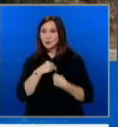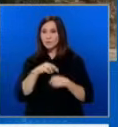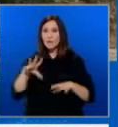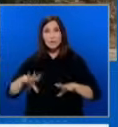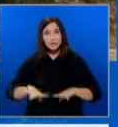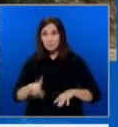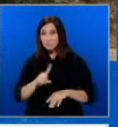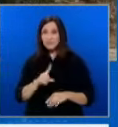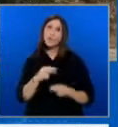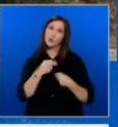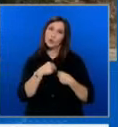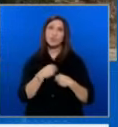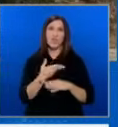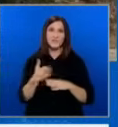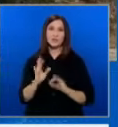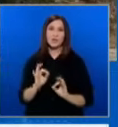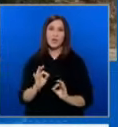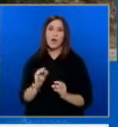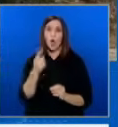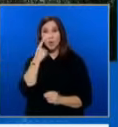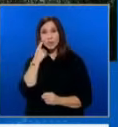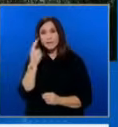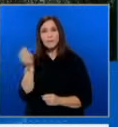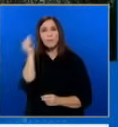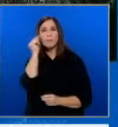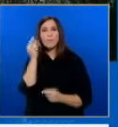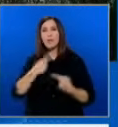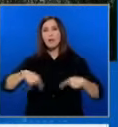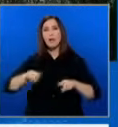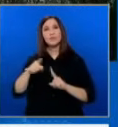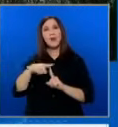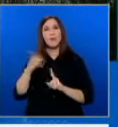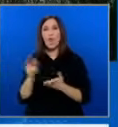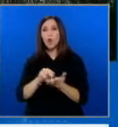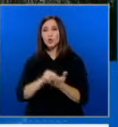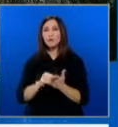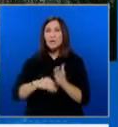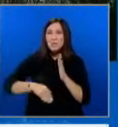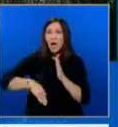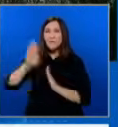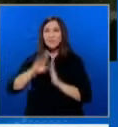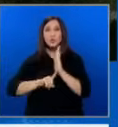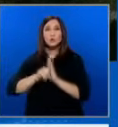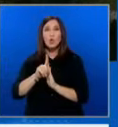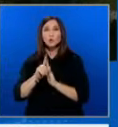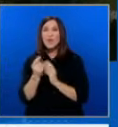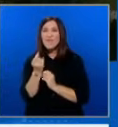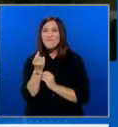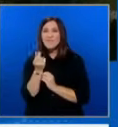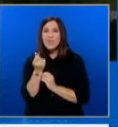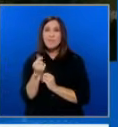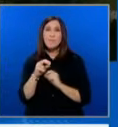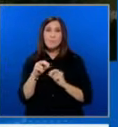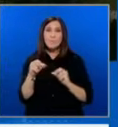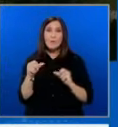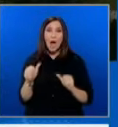се усеща така осезаемо. Припомням, че в район Тракия бяха отчетени най-високите стойности на фини прахови частици, близо